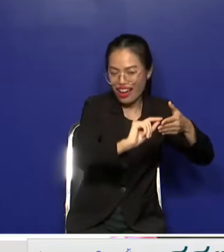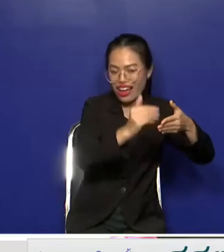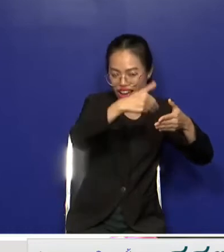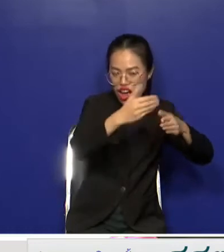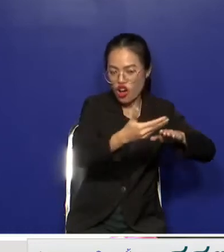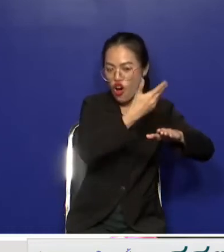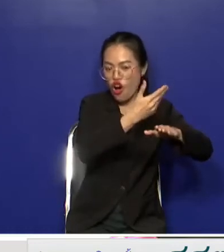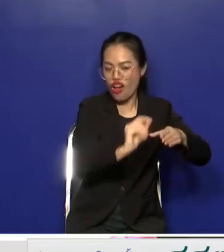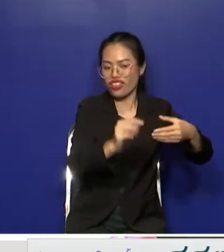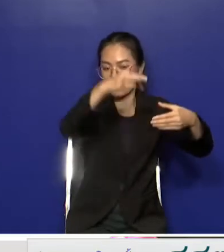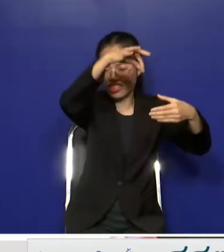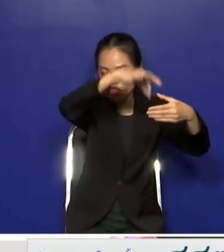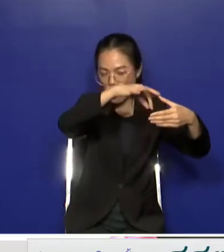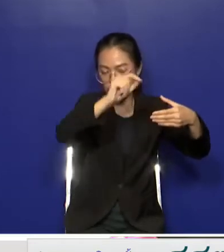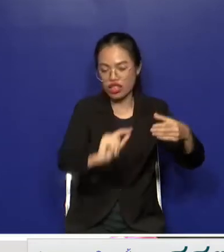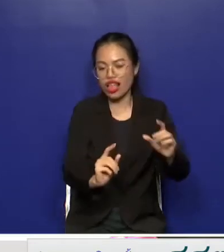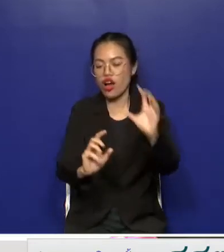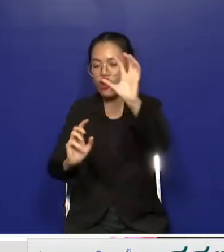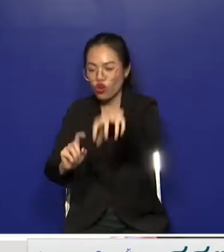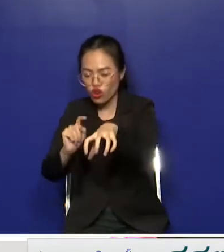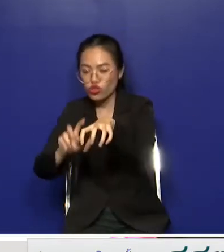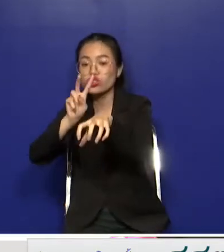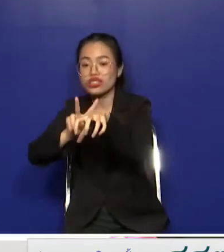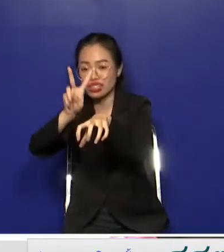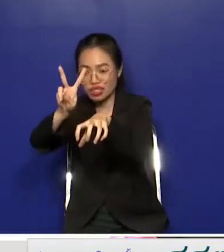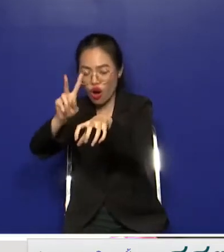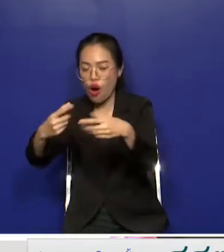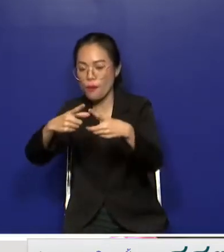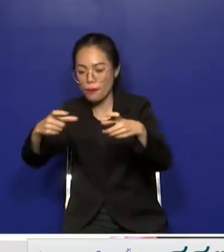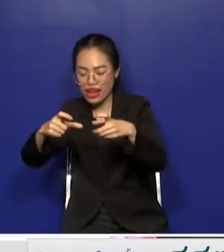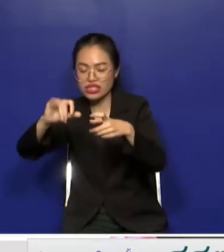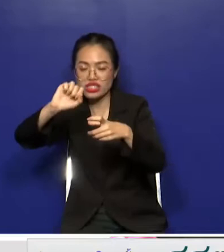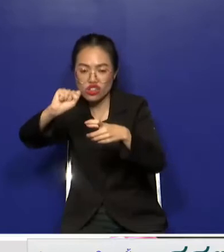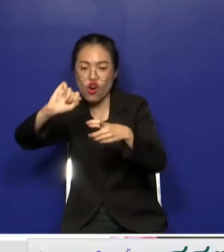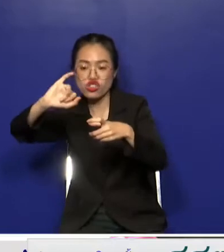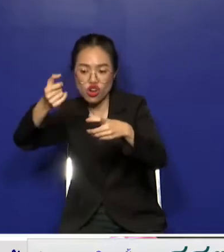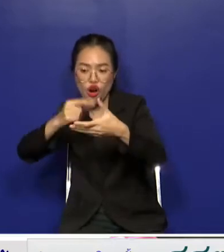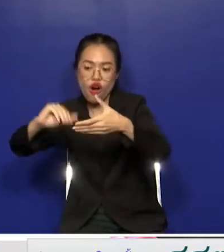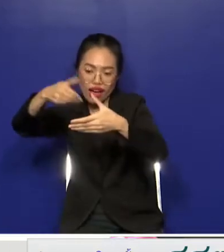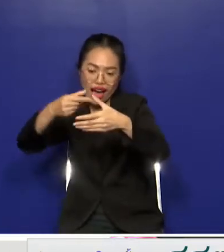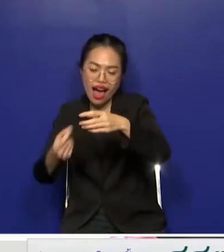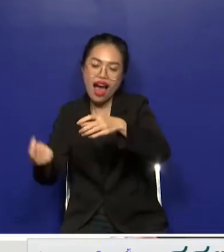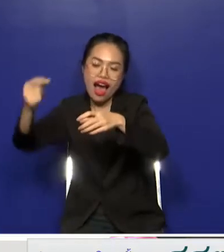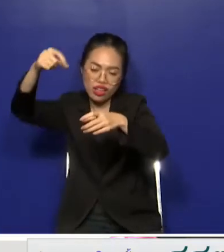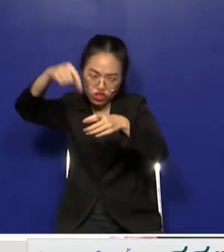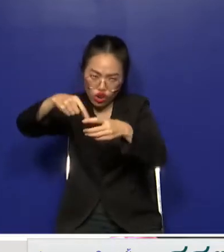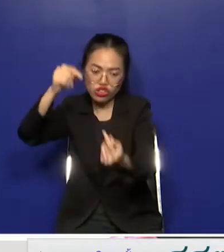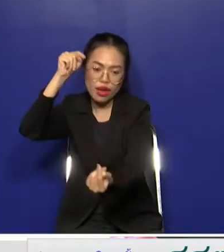มาห่อน ผ่านไปจุดที่ 2 รับบดสอจอกามาหยอนตู้ที่ 2